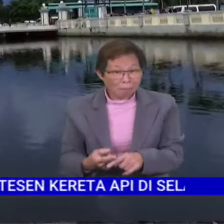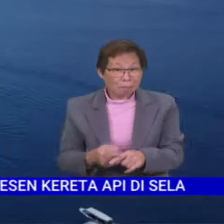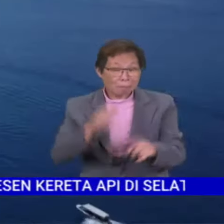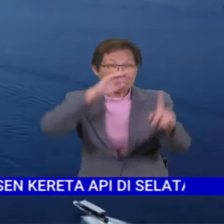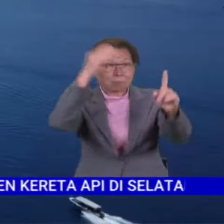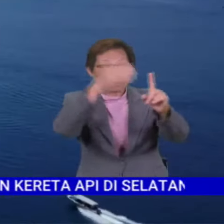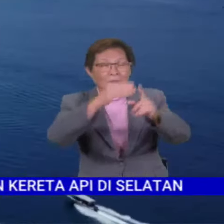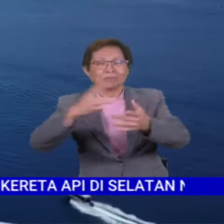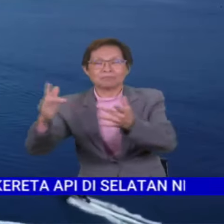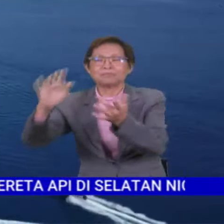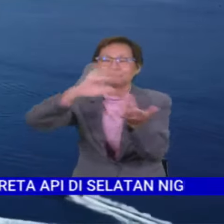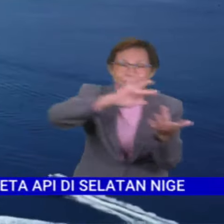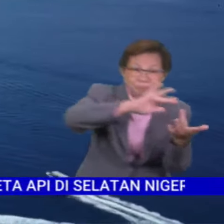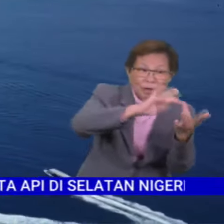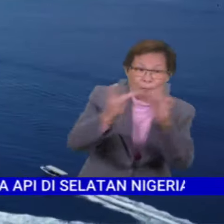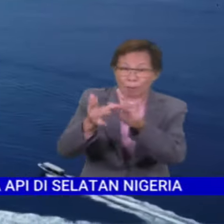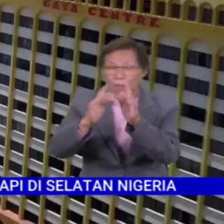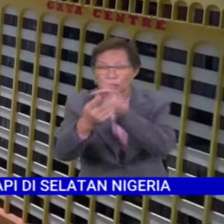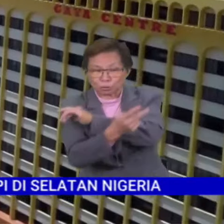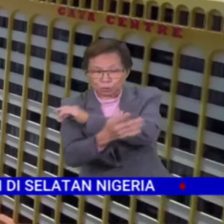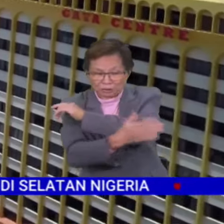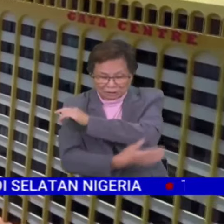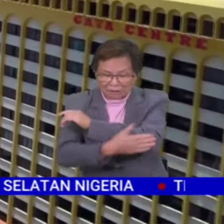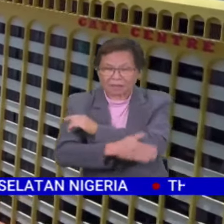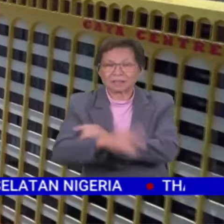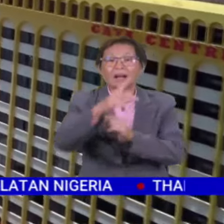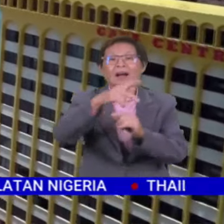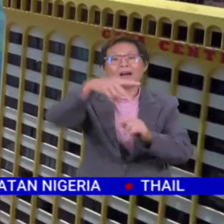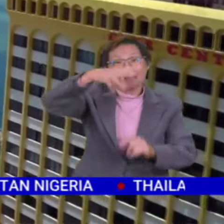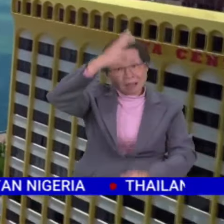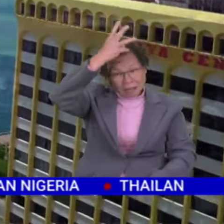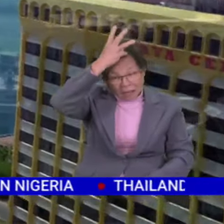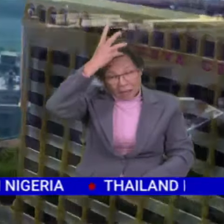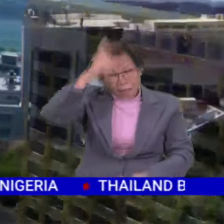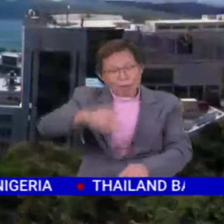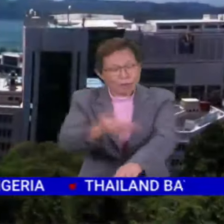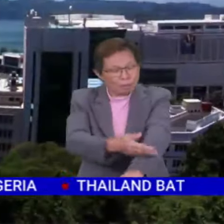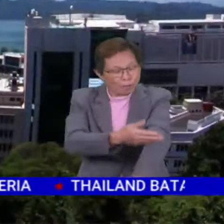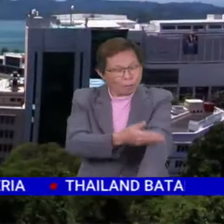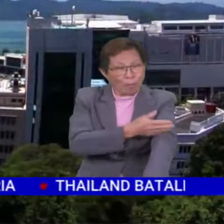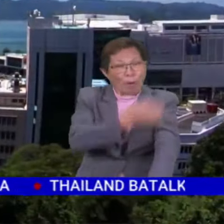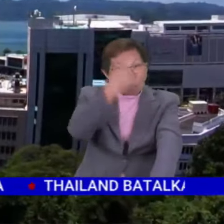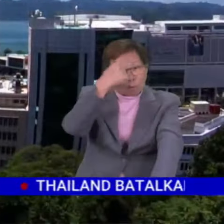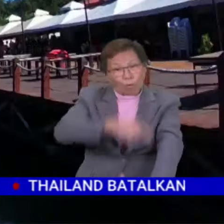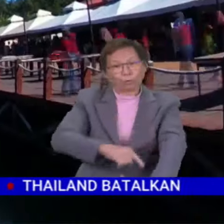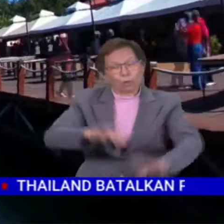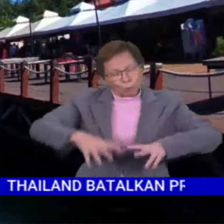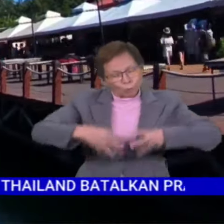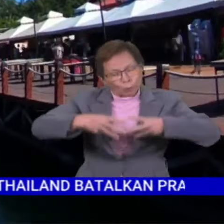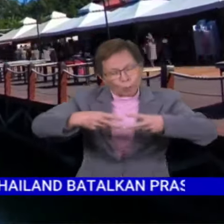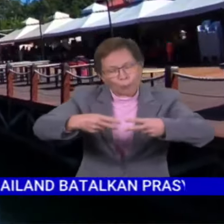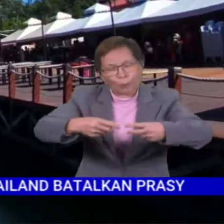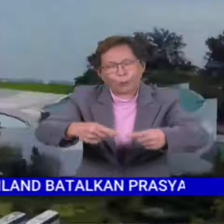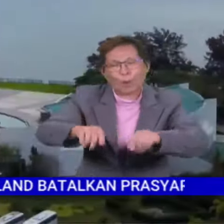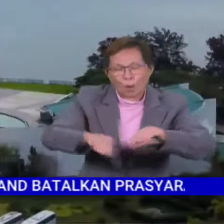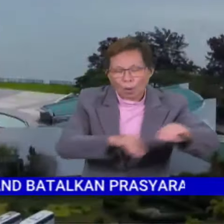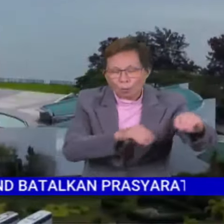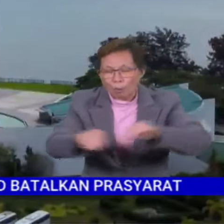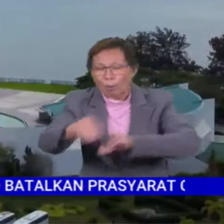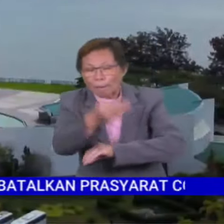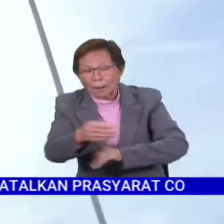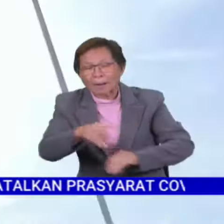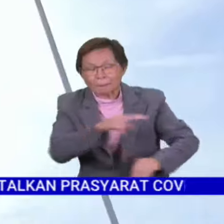aspek kesalinghubungan antara kedua-dua negeri itu dan Kalimantan perlu dipertingkat bagi membolehkan kelancaran mobilisasi